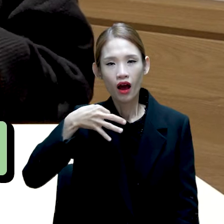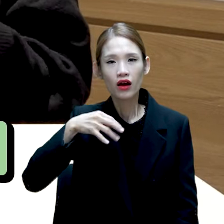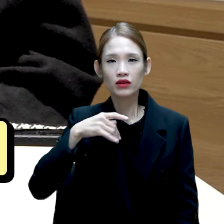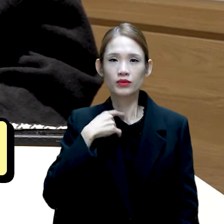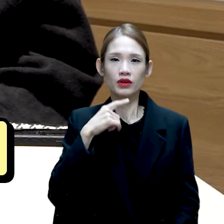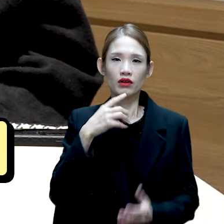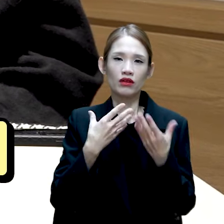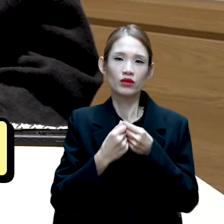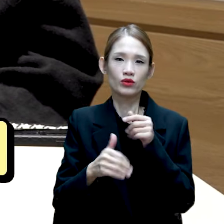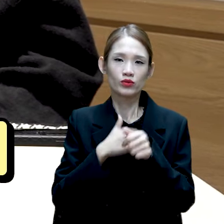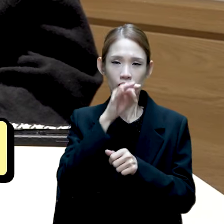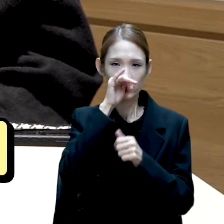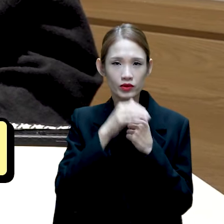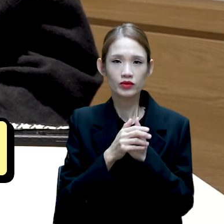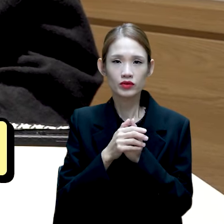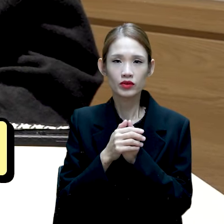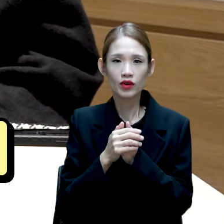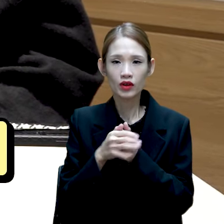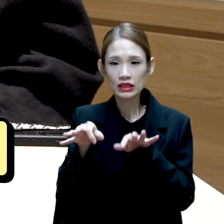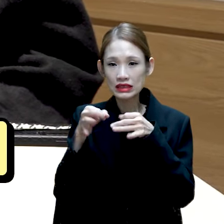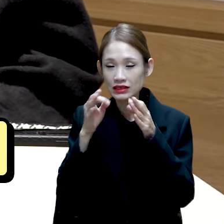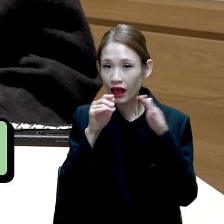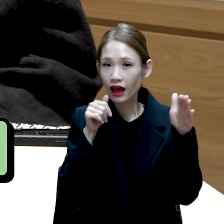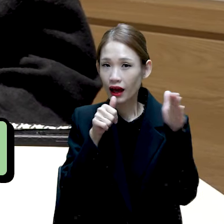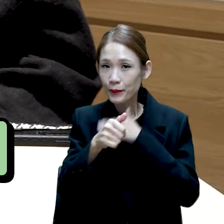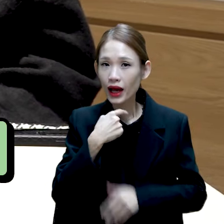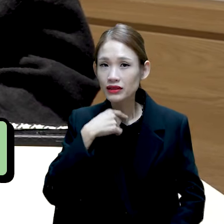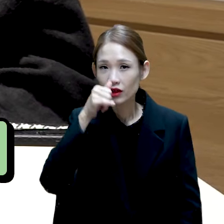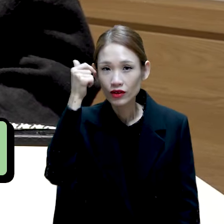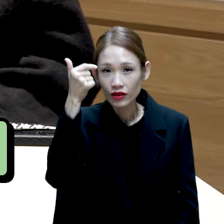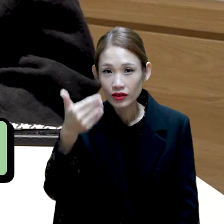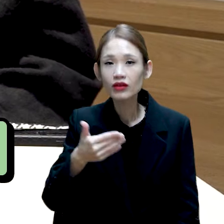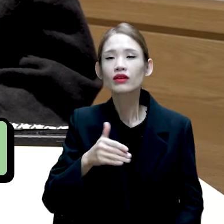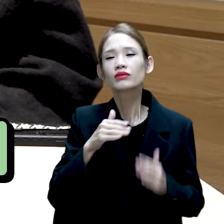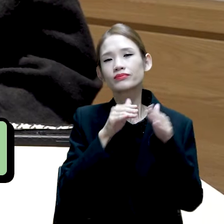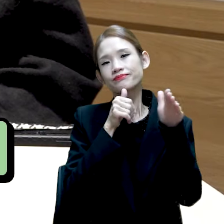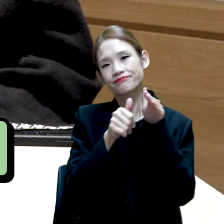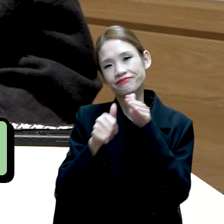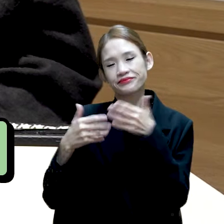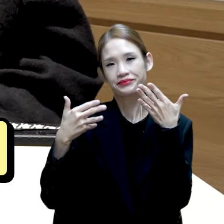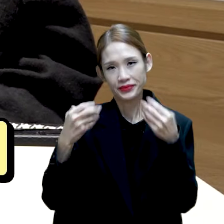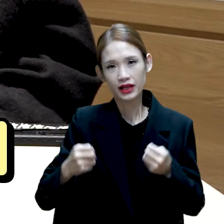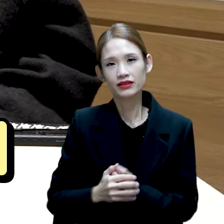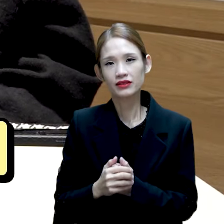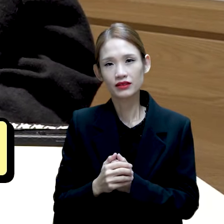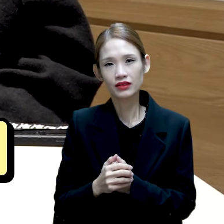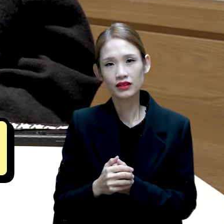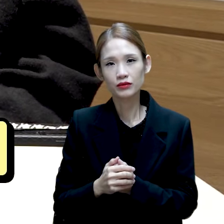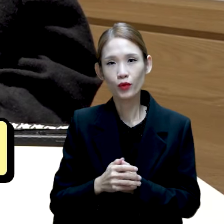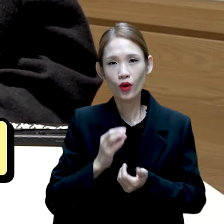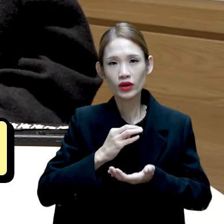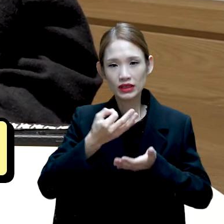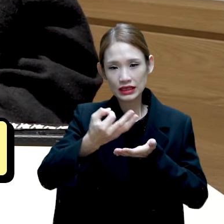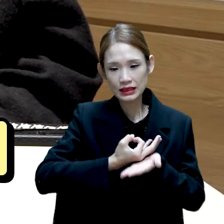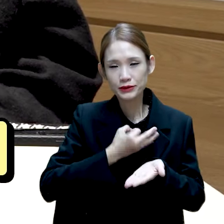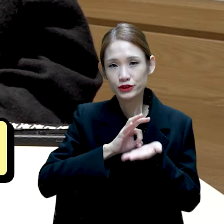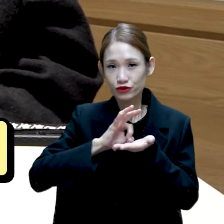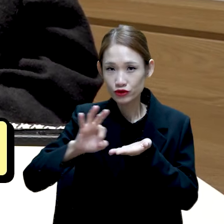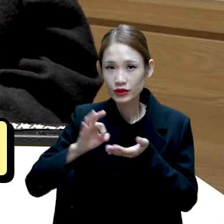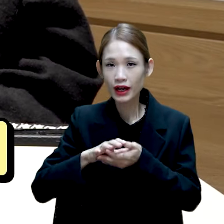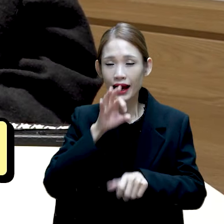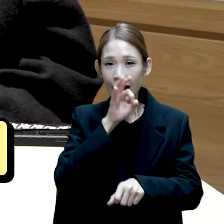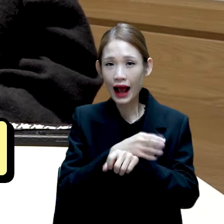있죠. 오프라인 은행 방문도 많이 하셨어요? 오프라인 은행 정말 많이 방문했었죠. 네. 그럼 뭐 입금, 출금 이런 간단한